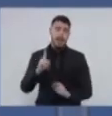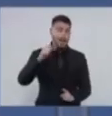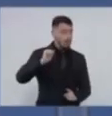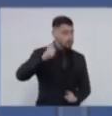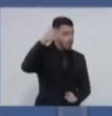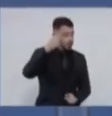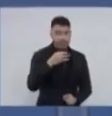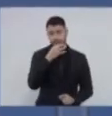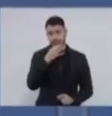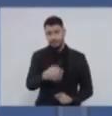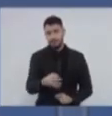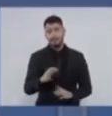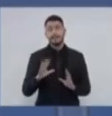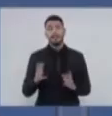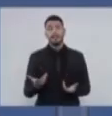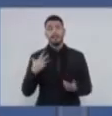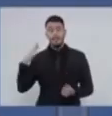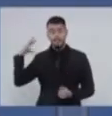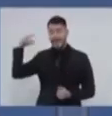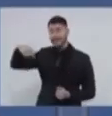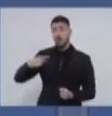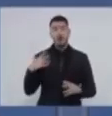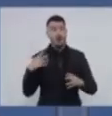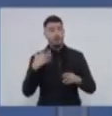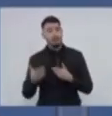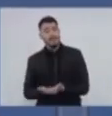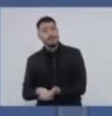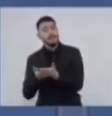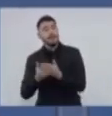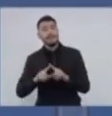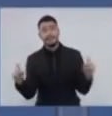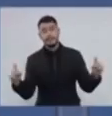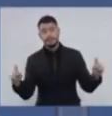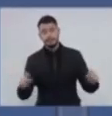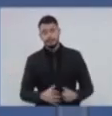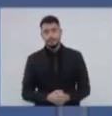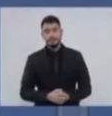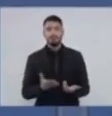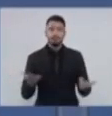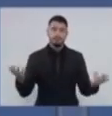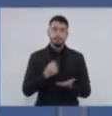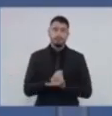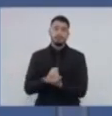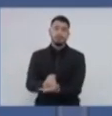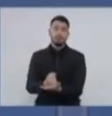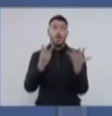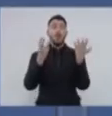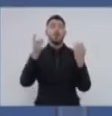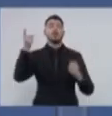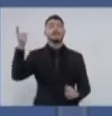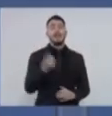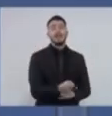αναφερθώ σε αυτά που ήδη υλοποιούνται όπως είναι γνωστό η επιδότηση 80% της